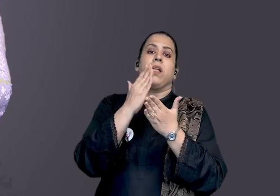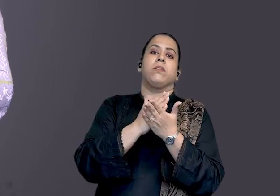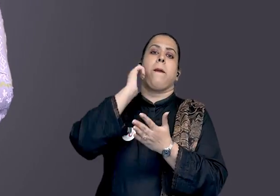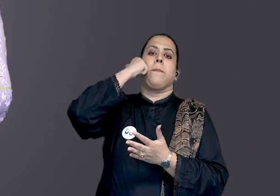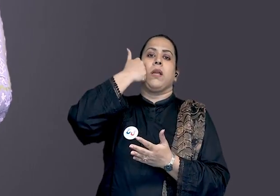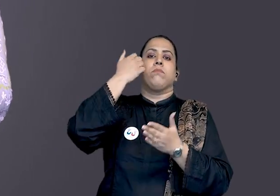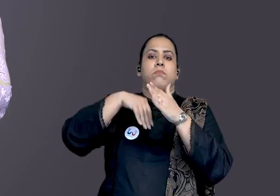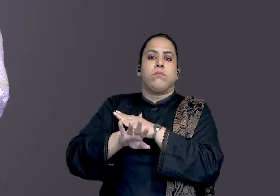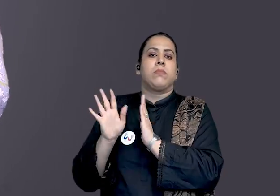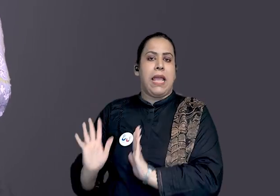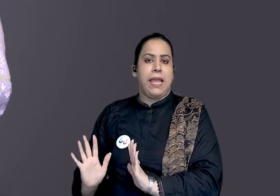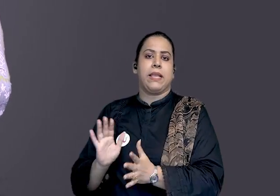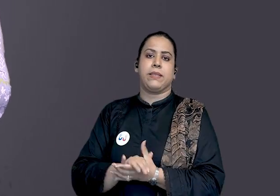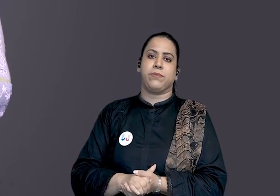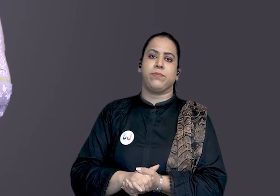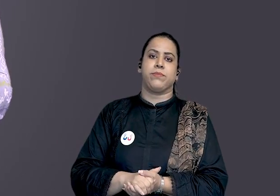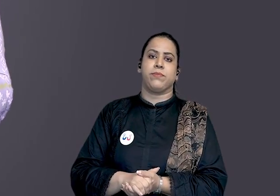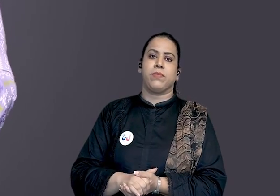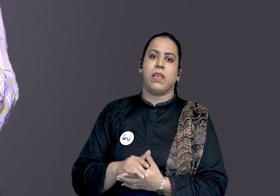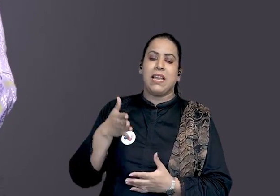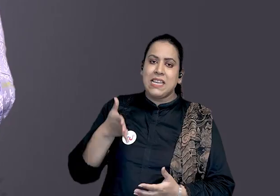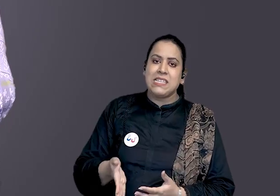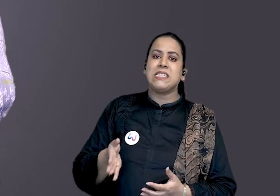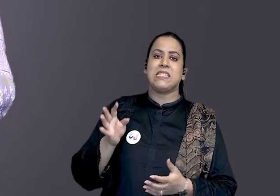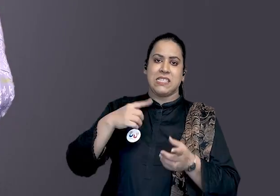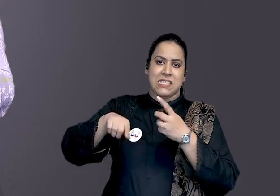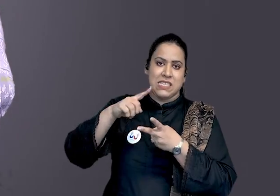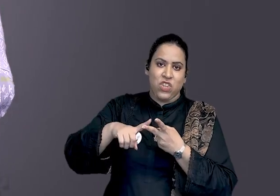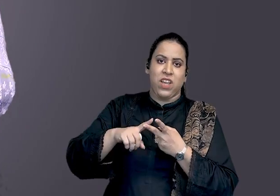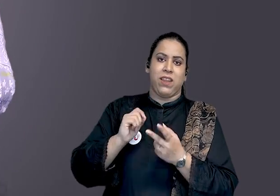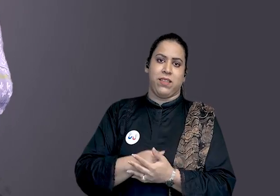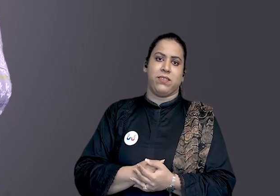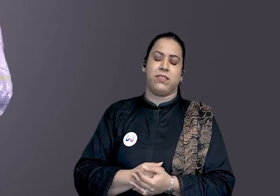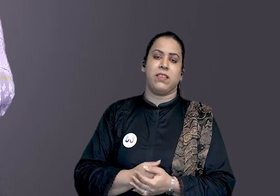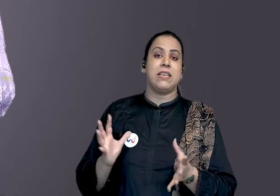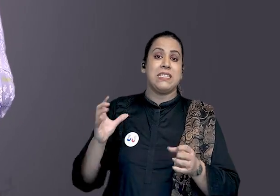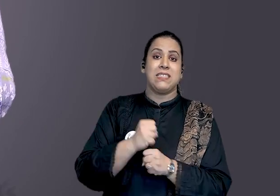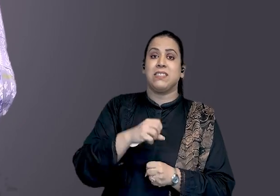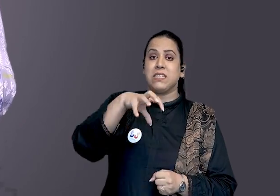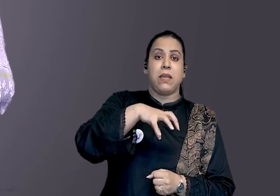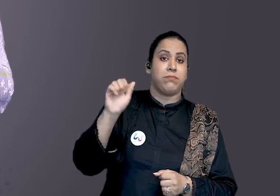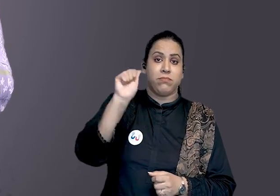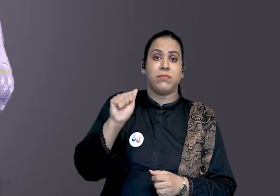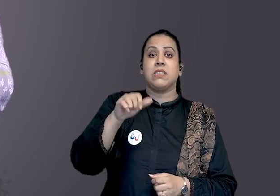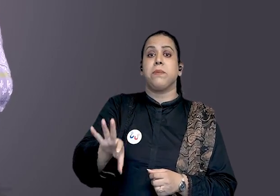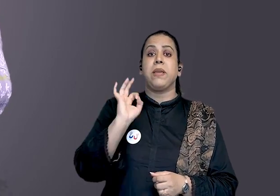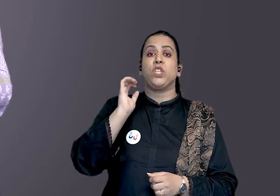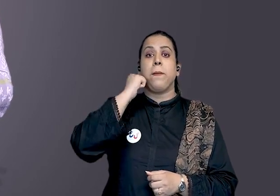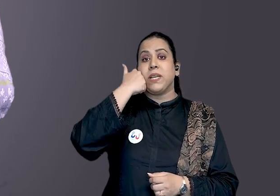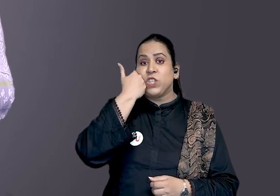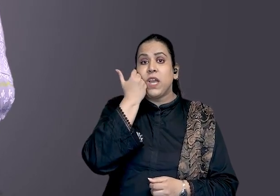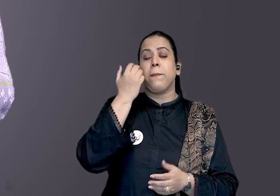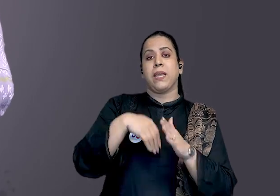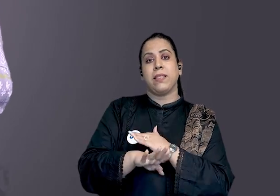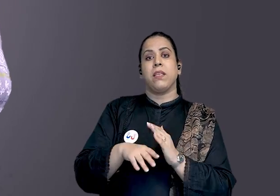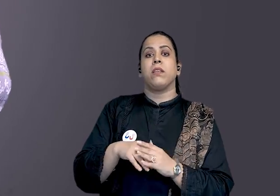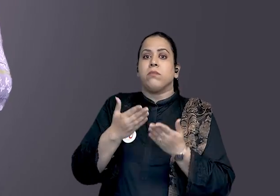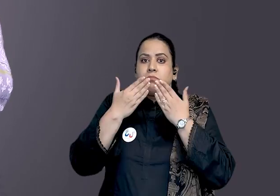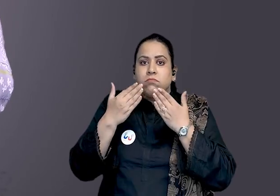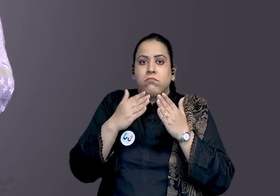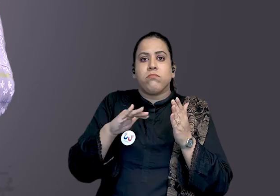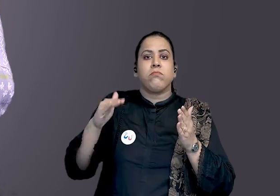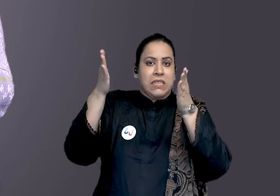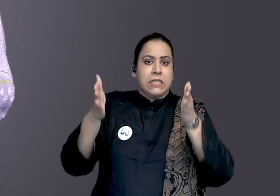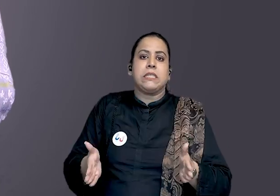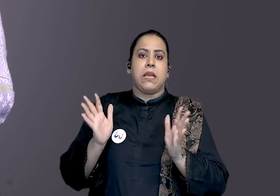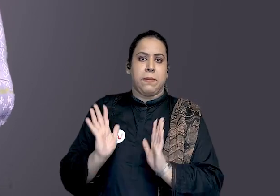سارے ایجوکیشنل سسٹمز آتے ہیں. مثلا آپ کا میو اسکول آف آرٹ جس کو ہم NCA کے نام سے جانتے ہیں، آپ کا کنگ ایڈورڈ